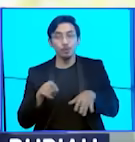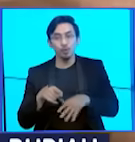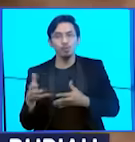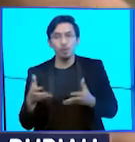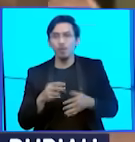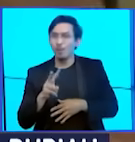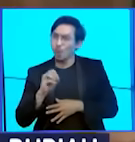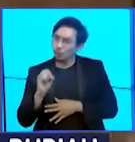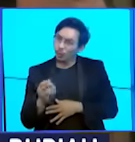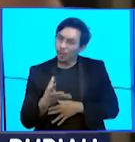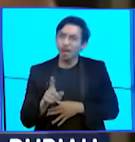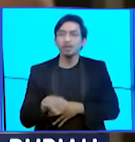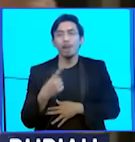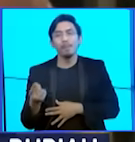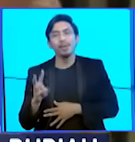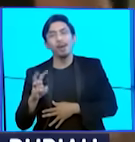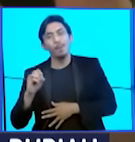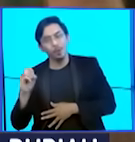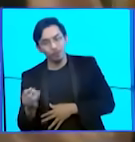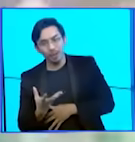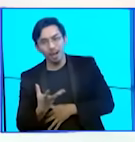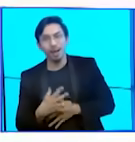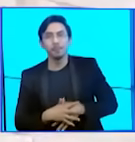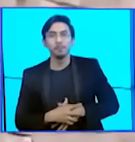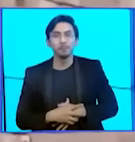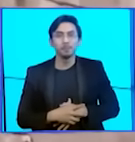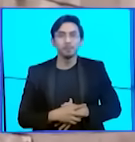Dari Pekalongan, Jawa Tengah, Suryono Soekarno, iNews, melaporkan.